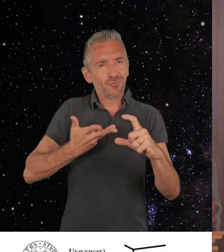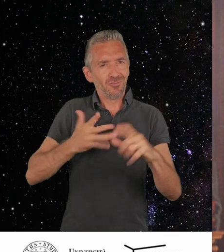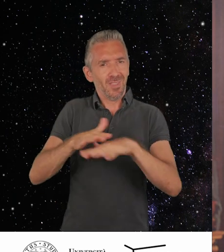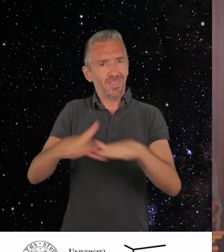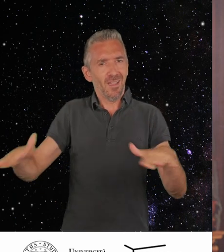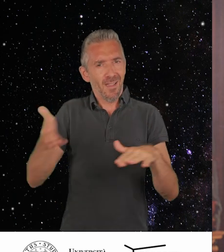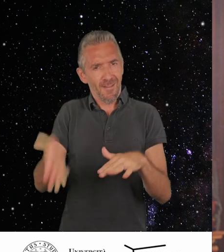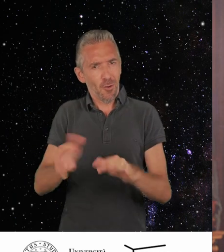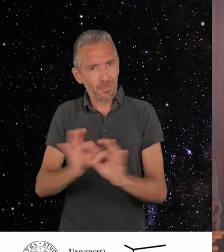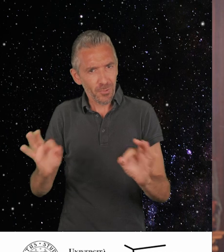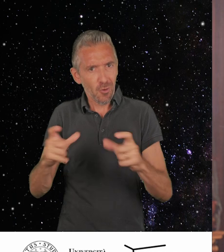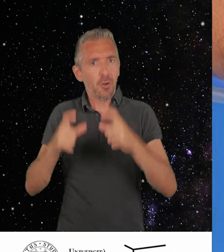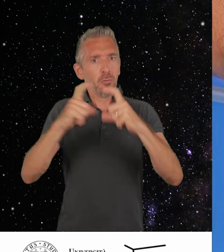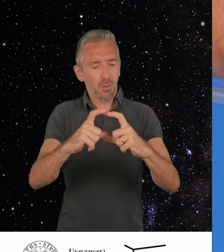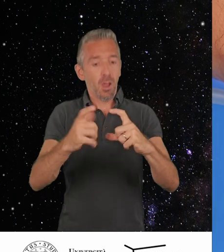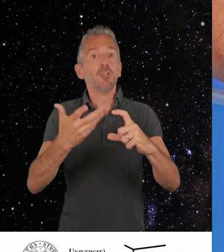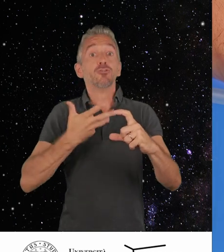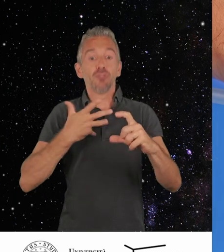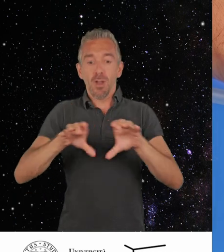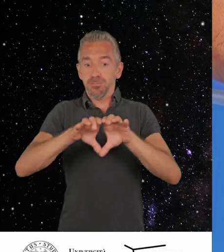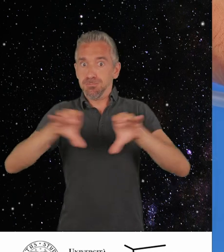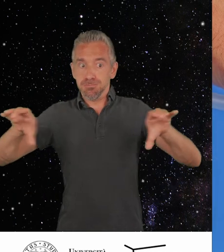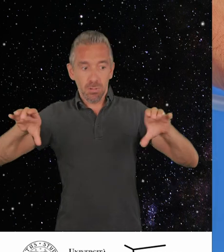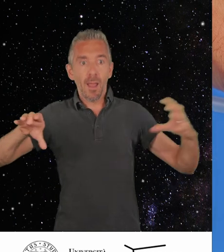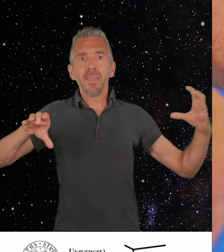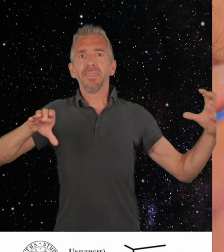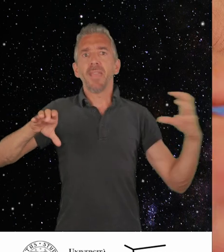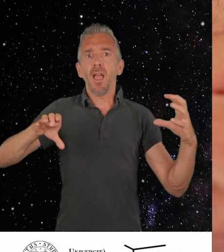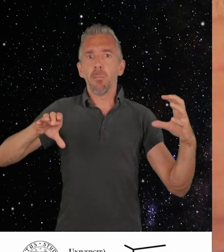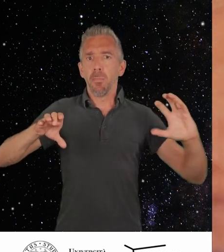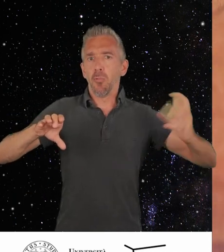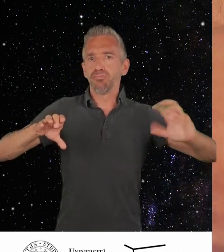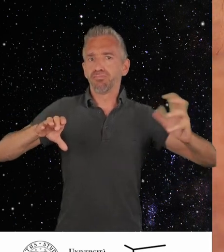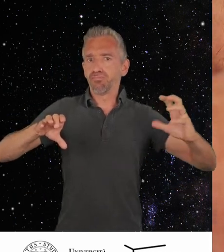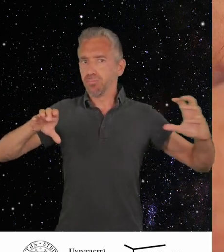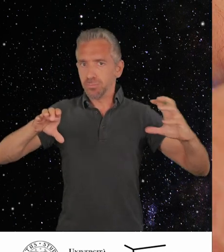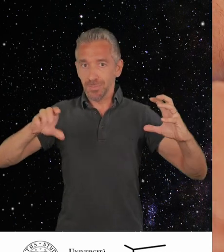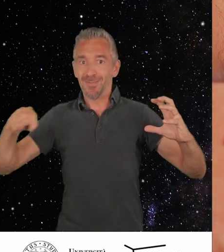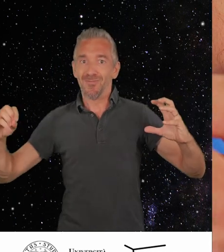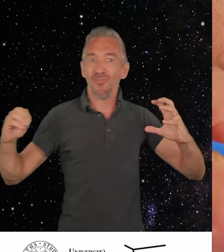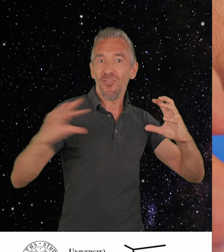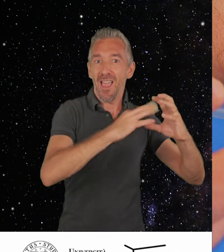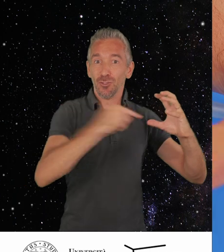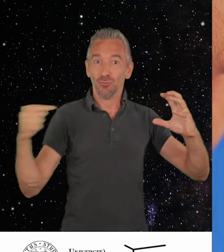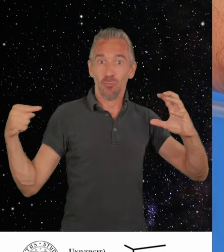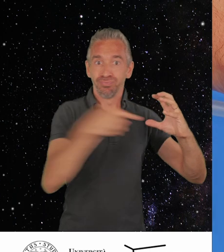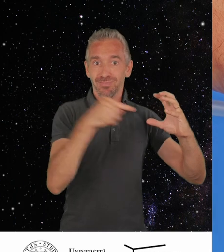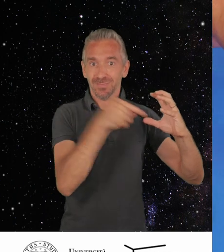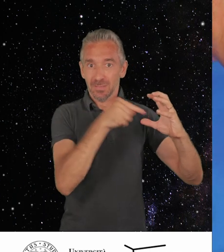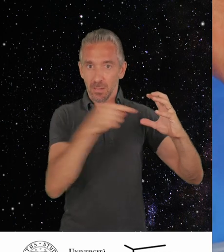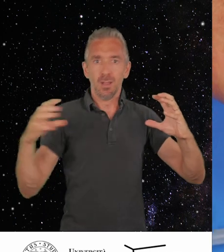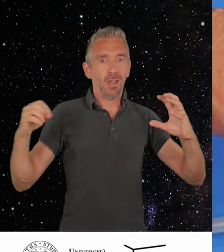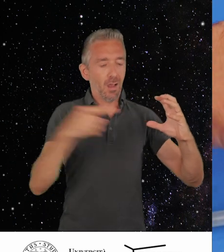che potete trovare sul tavolo. Non è altro che un tappo che chiude la nostra linea di fascio sottovuoto e su cui avvitiamo il bersaglio